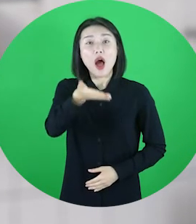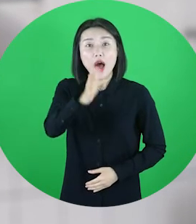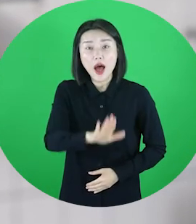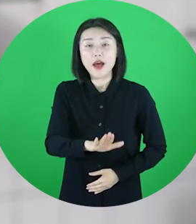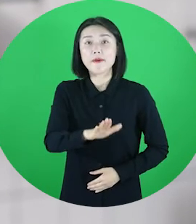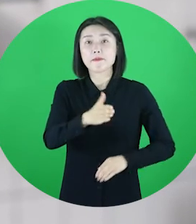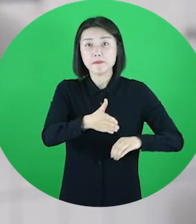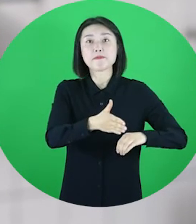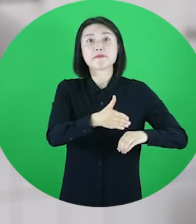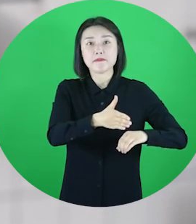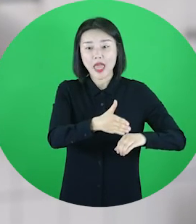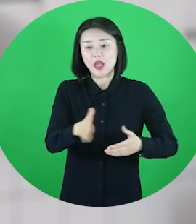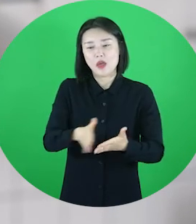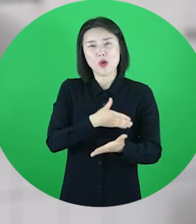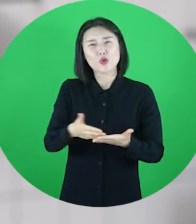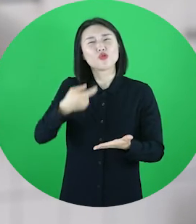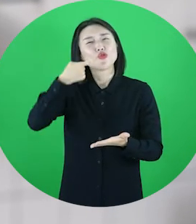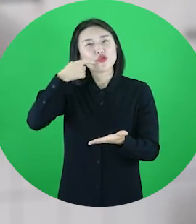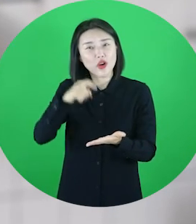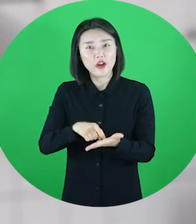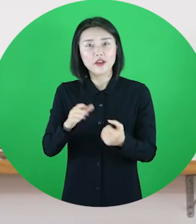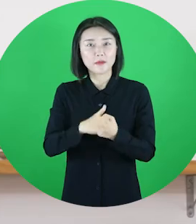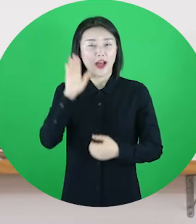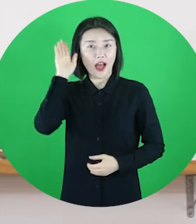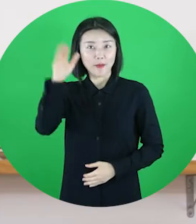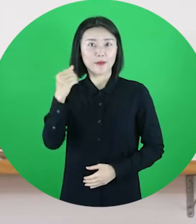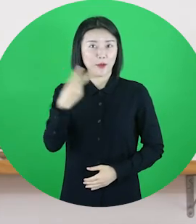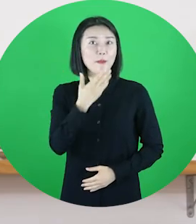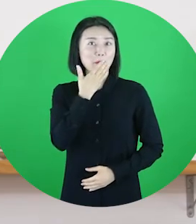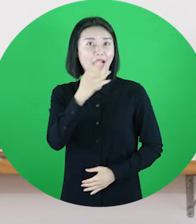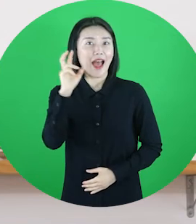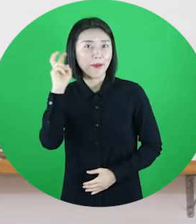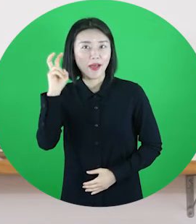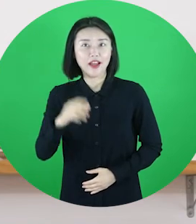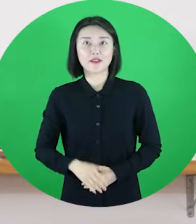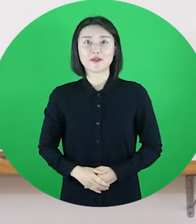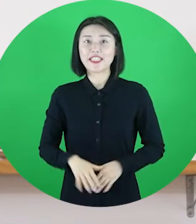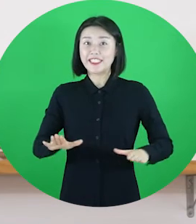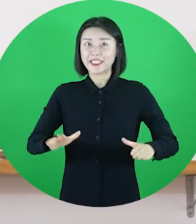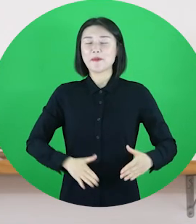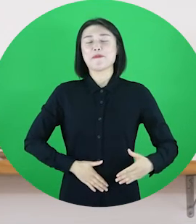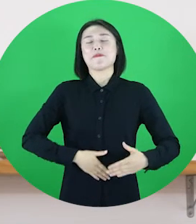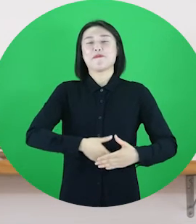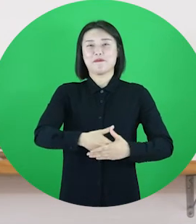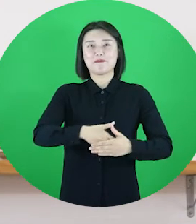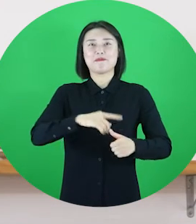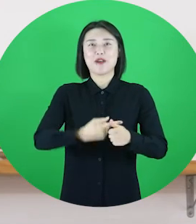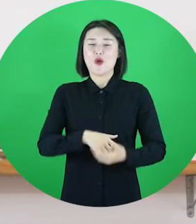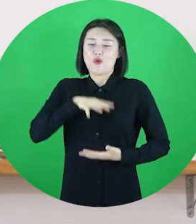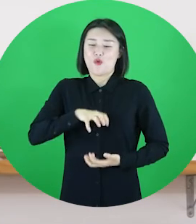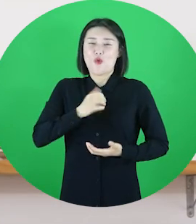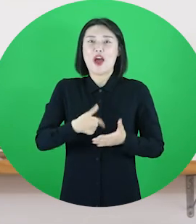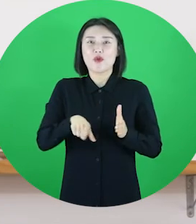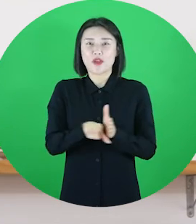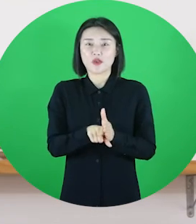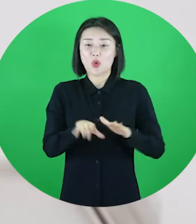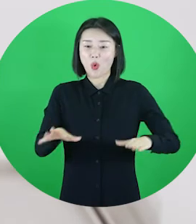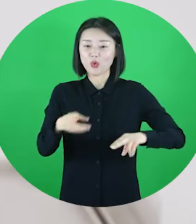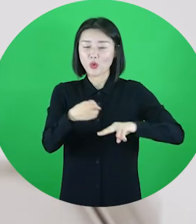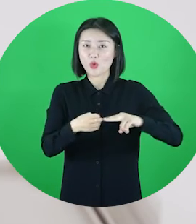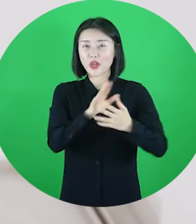때문에 언제든지 볶음밥을 할 수 있을 것 같아요. 우리 배도 부르니까 소화도 시킬 겸 정리를 같이 한번